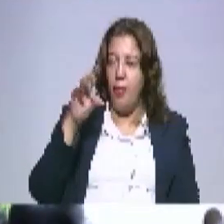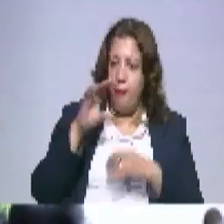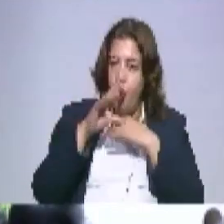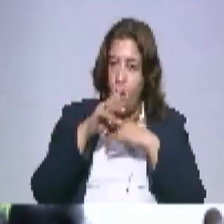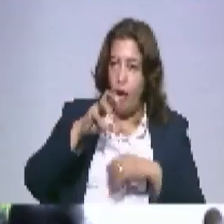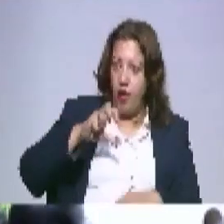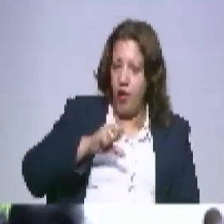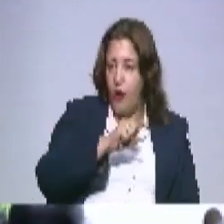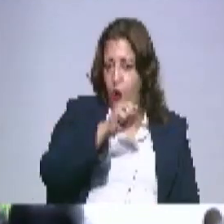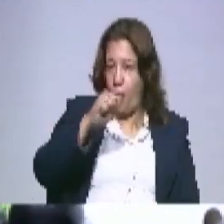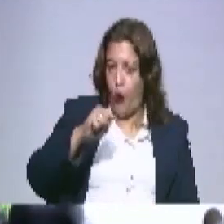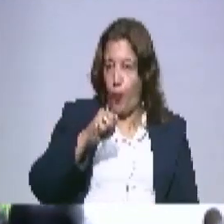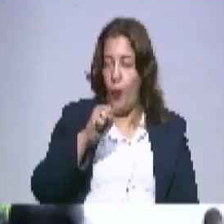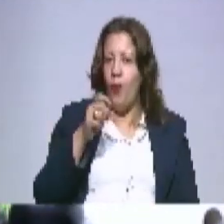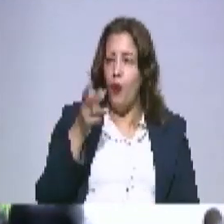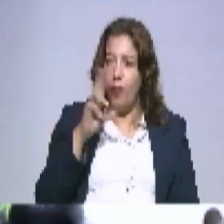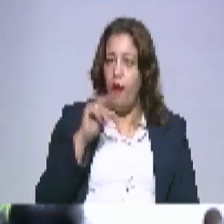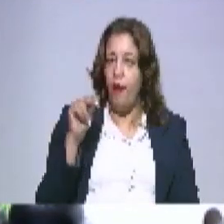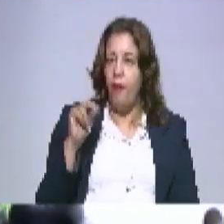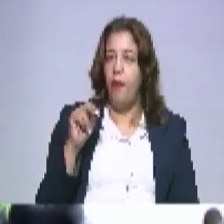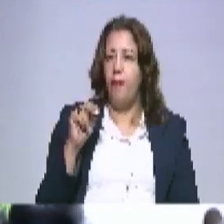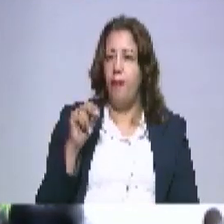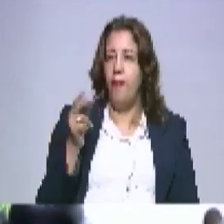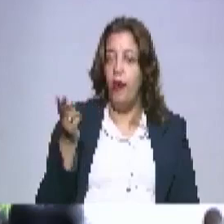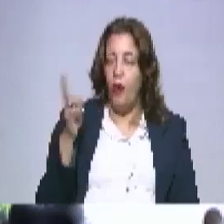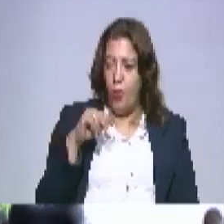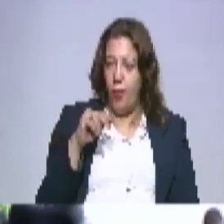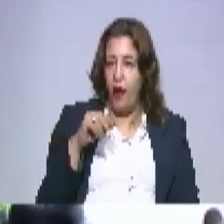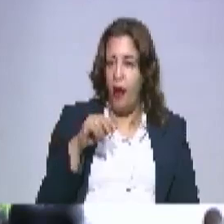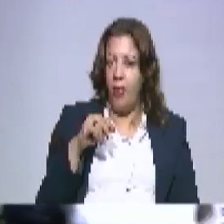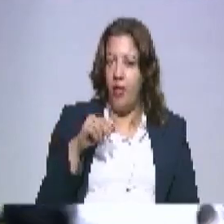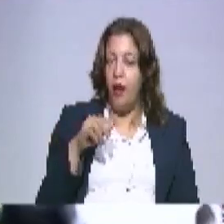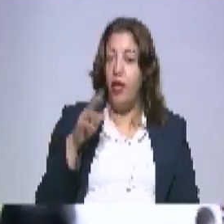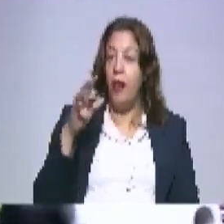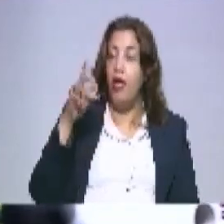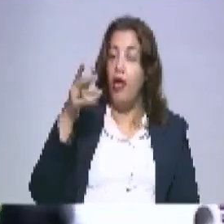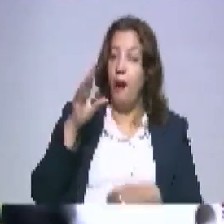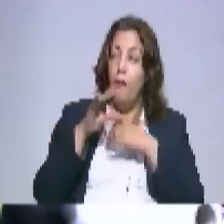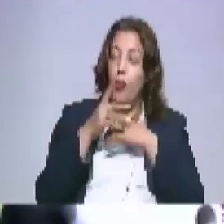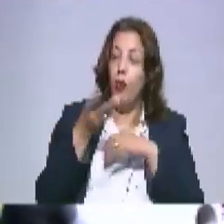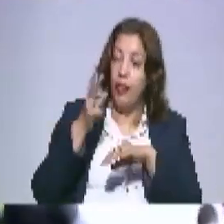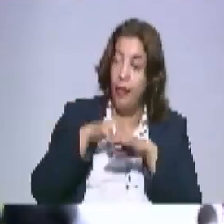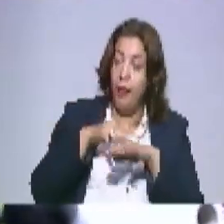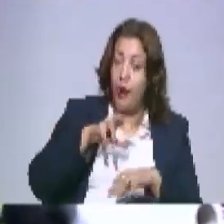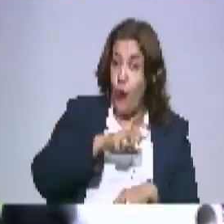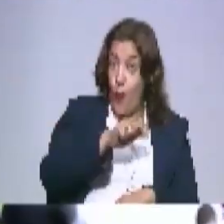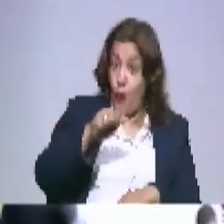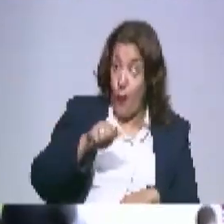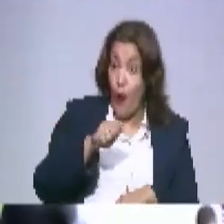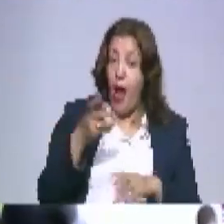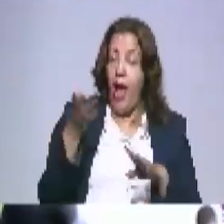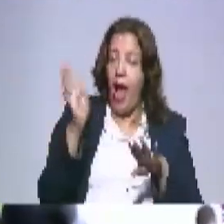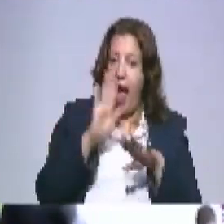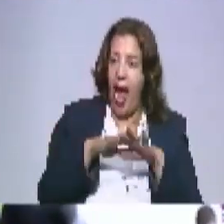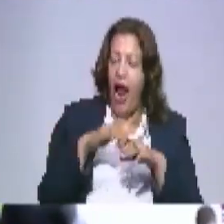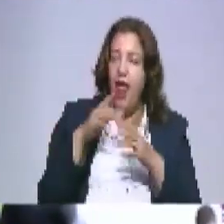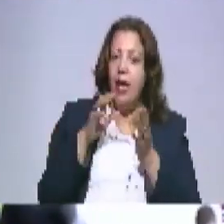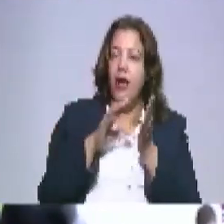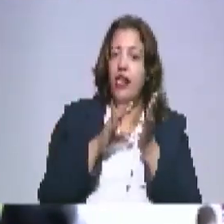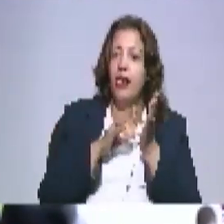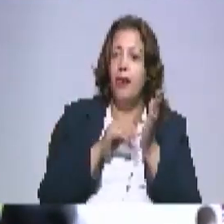برضو على الارنبيط زي ما عملنا على المسقعه، وهناخد برضو البرتقانه الثانيه هناخدها على